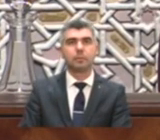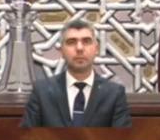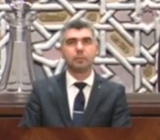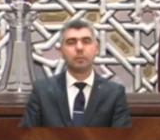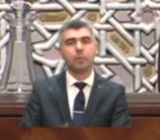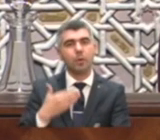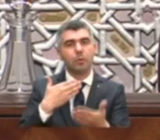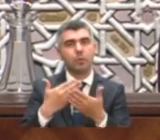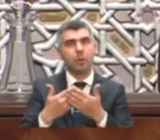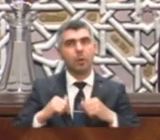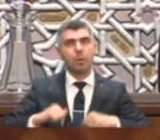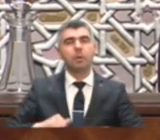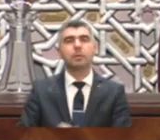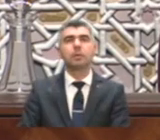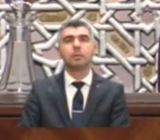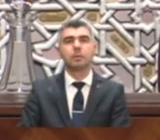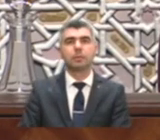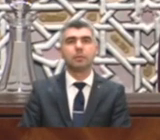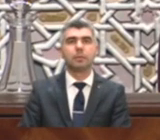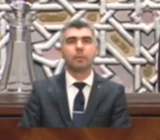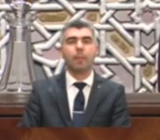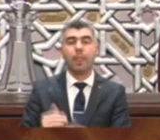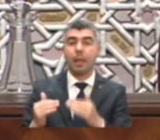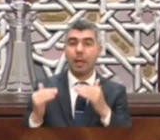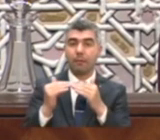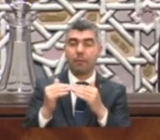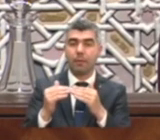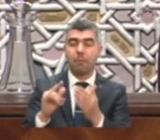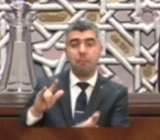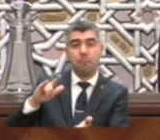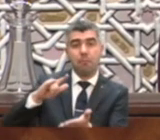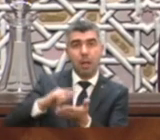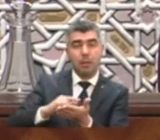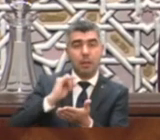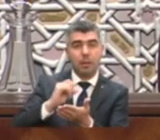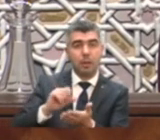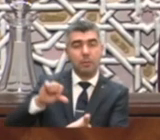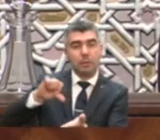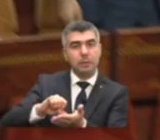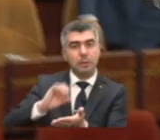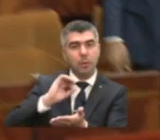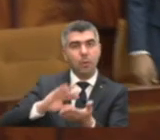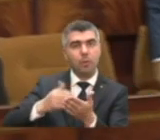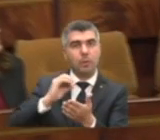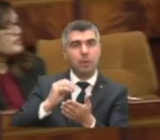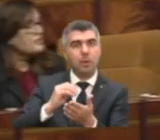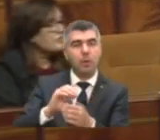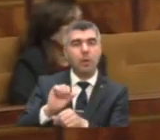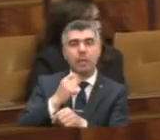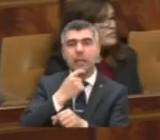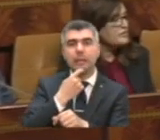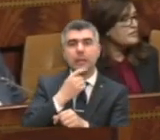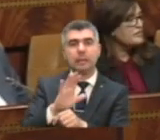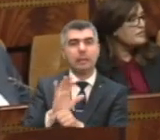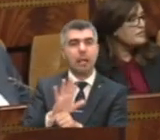شكرا السيد الوزير المحترم. في نفس السياق ديال مطار سيدي حمو مفتاح الموجود بالدائره الترابيه قلدام التابع لاقليم تازا، هذا